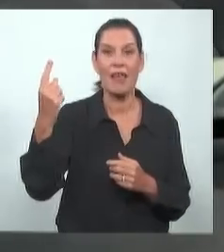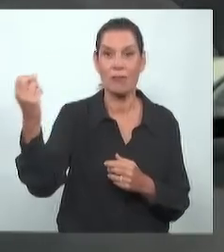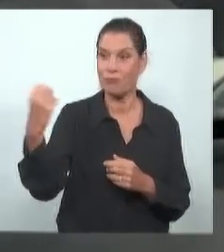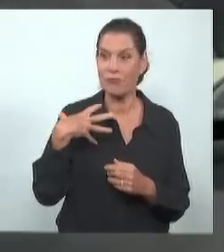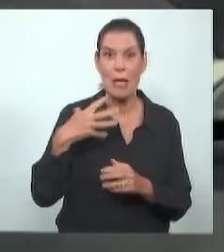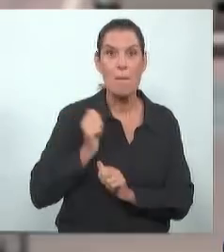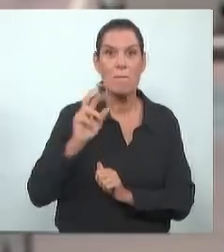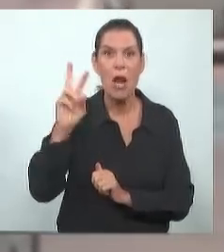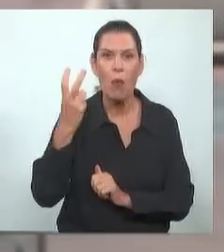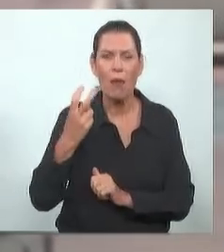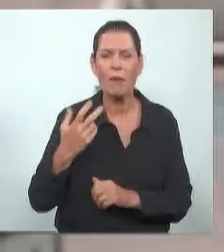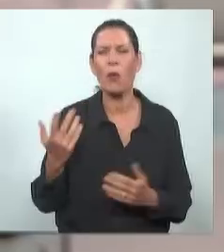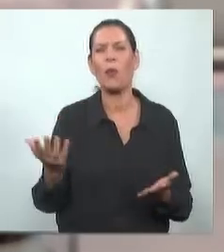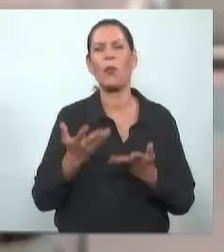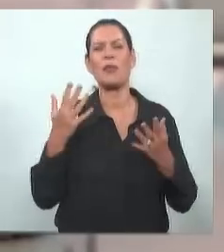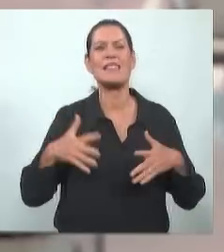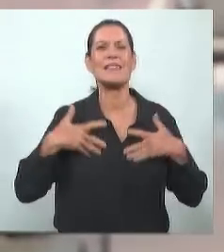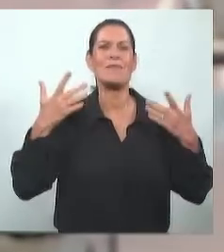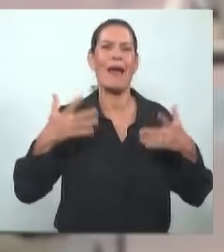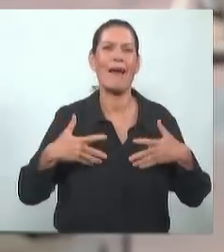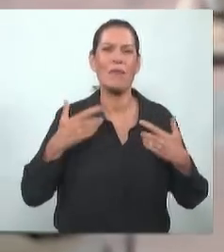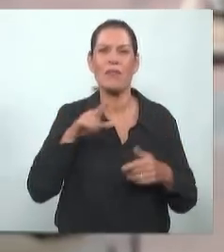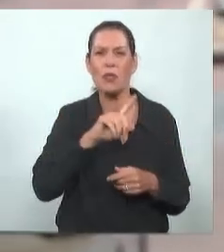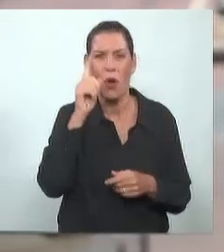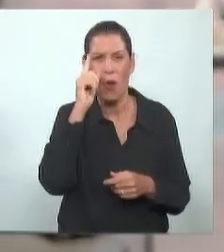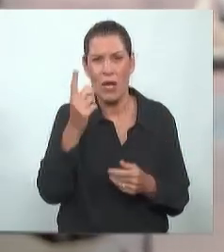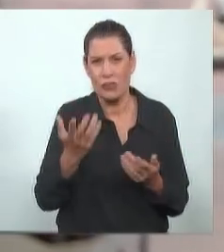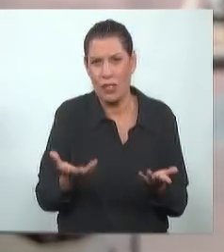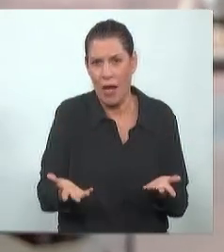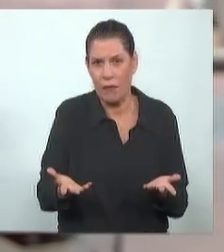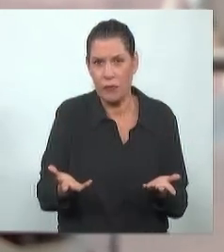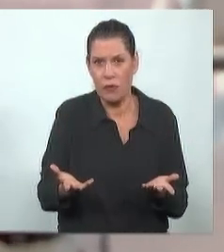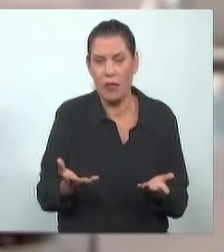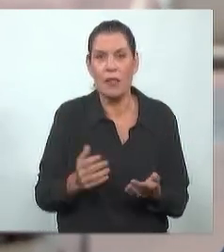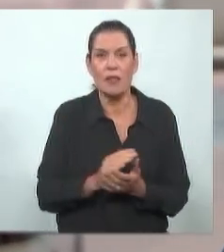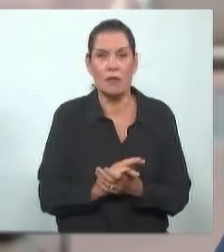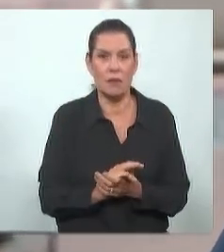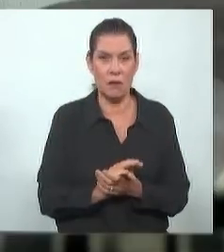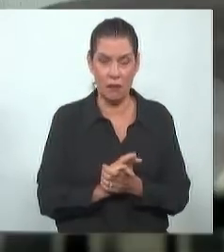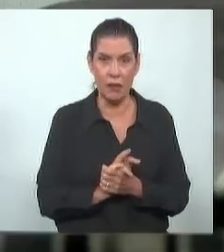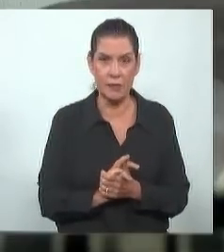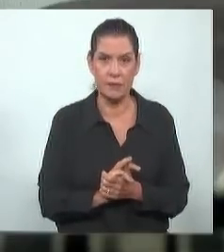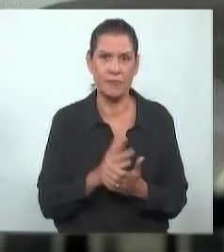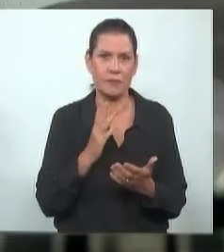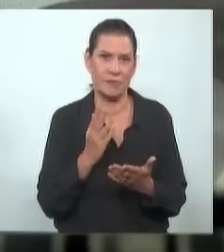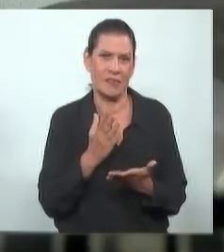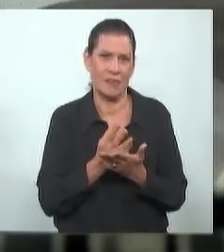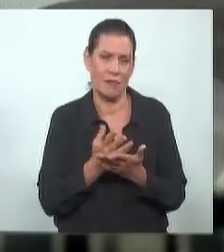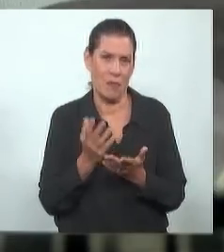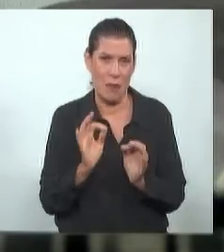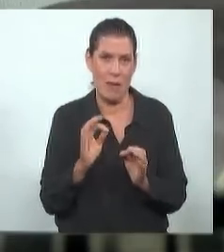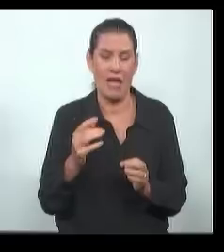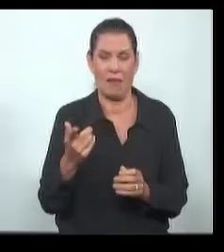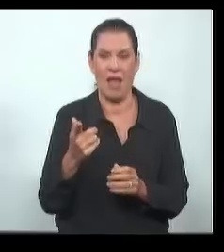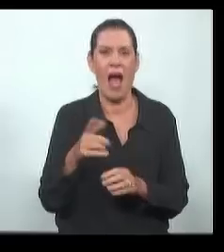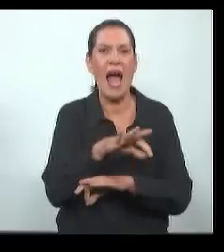זה, היינו שמחים. אנחנו לא חשבנו, עברנו דברים כאלה קשים. גם לא מעריכים את החייל שלנו, חיל הנדסה. החייל הכי קשה שיש,